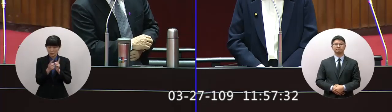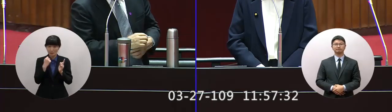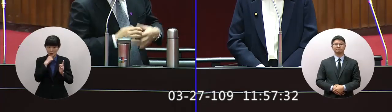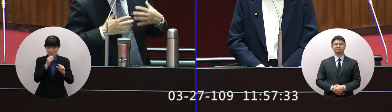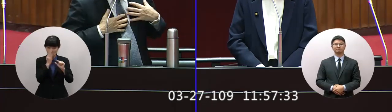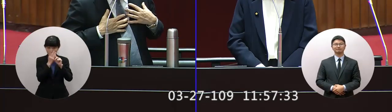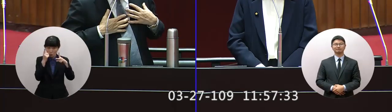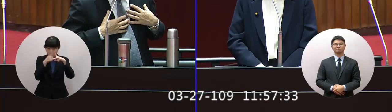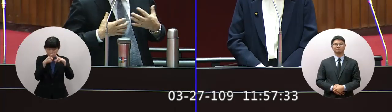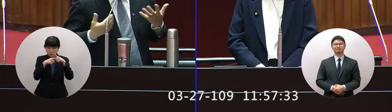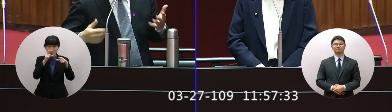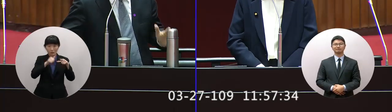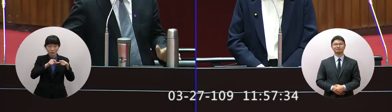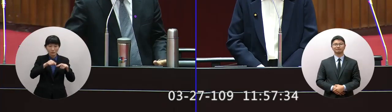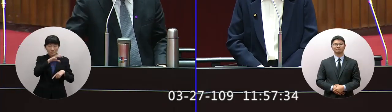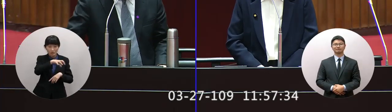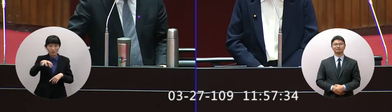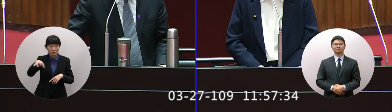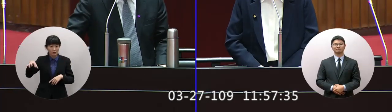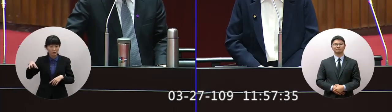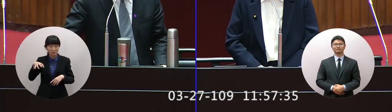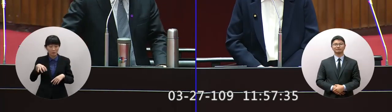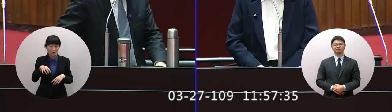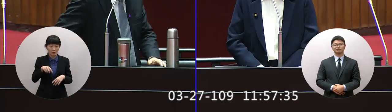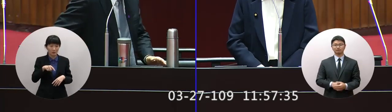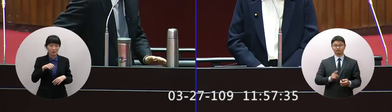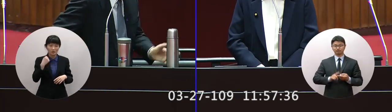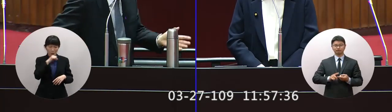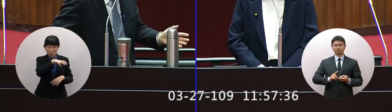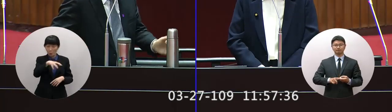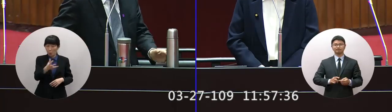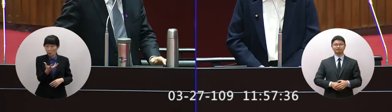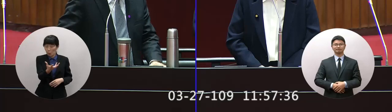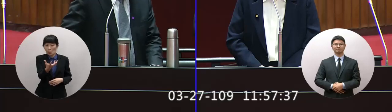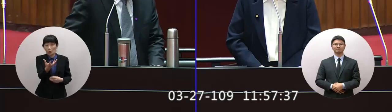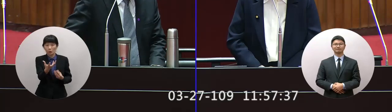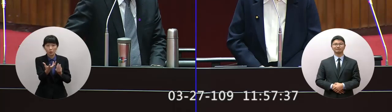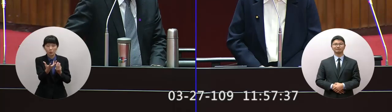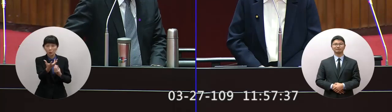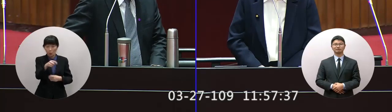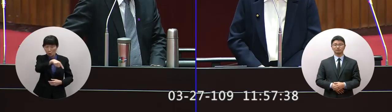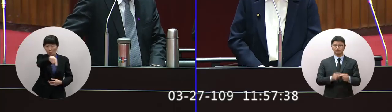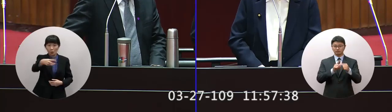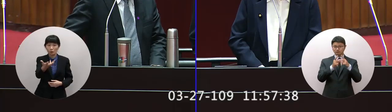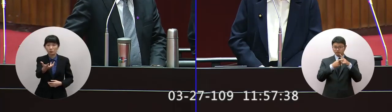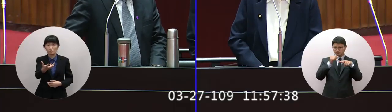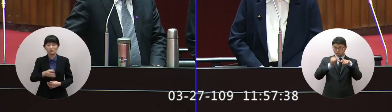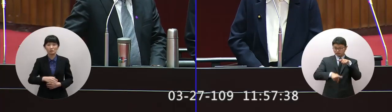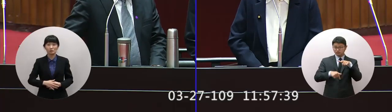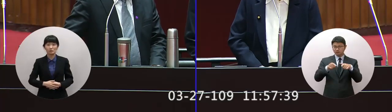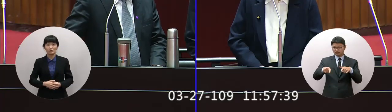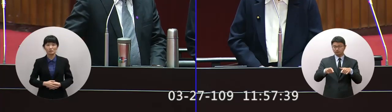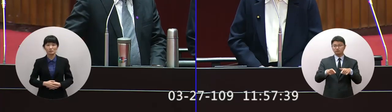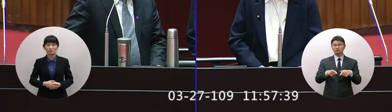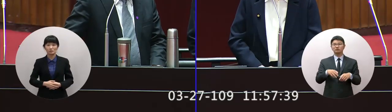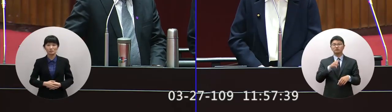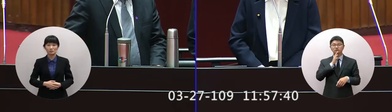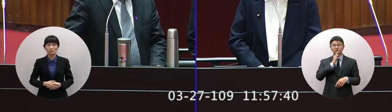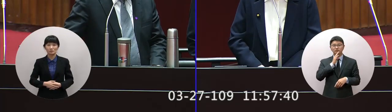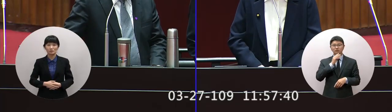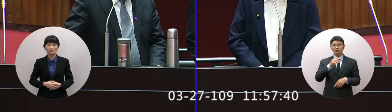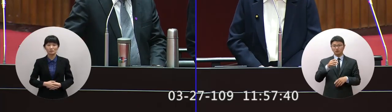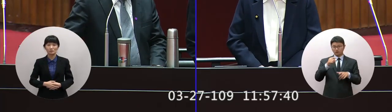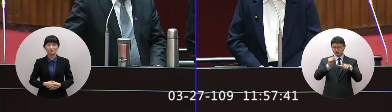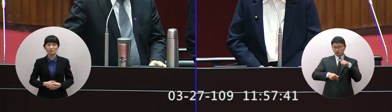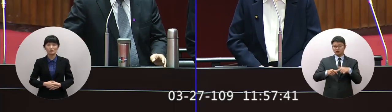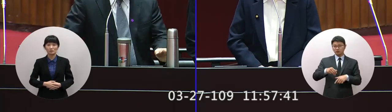中小企业，我们都知道它占最大的比例。 对， 那 中小企业它的定义资本额是8000万以